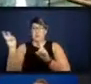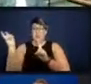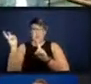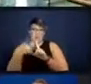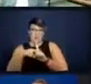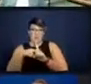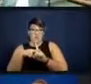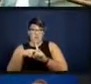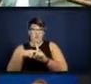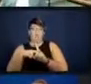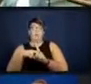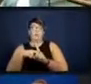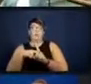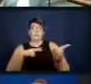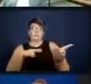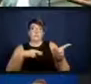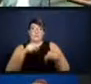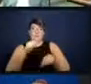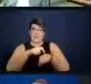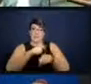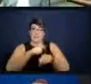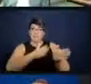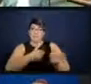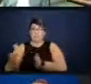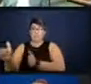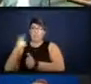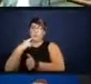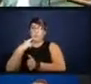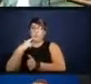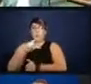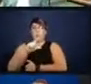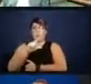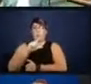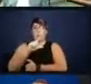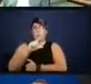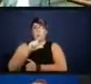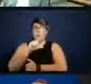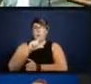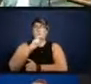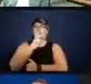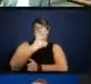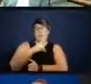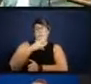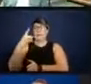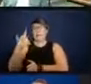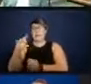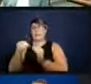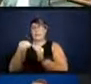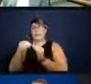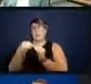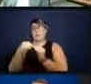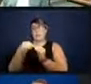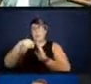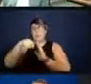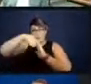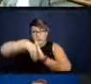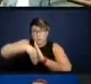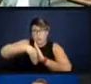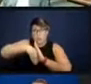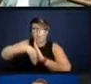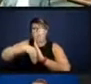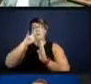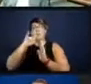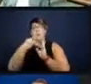wameweza kufuzu na kuingia kupitia modeli hii na kufika katika shule za upili kupitia modeli hii